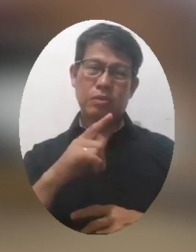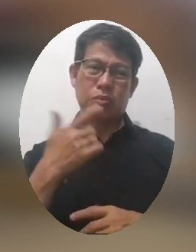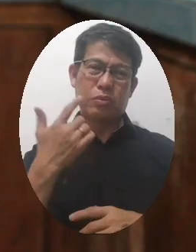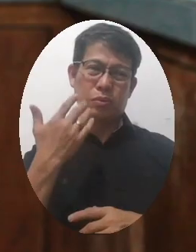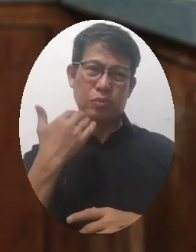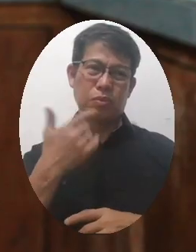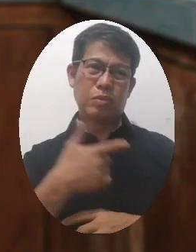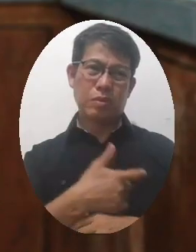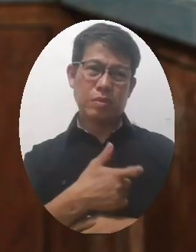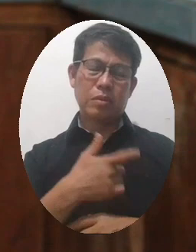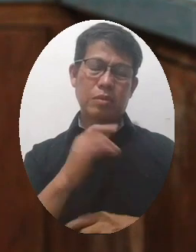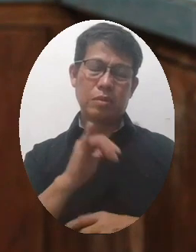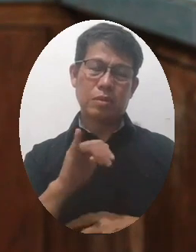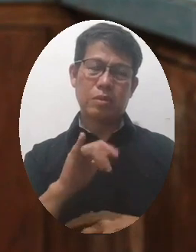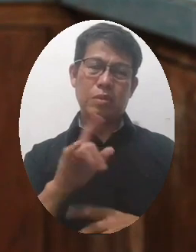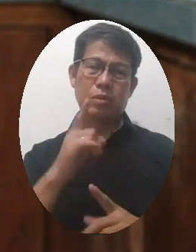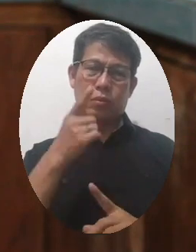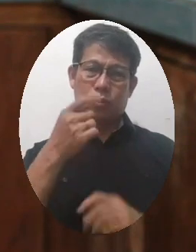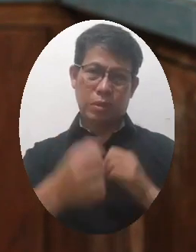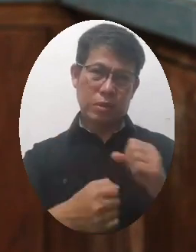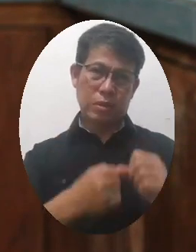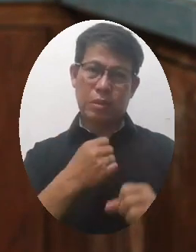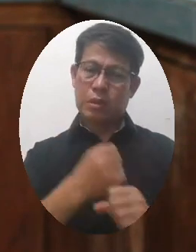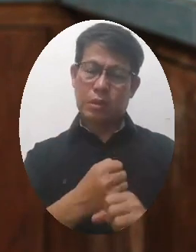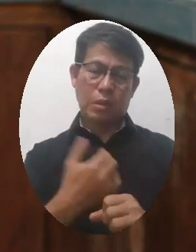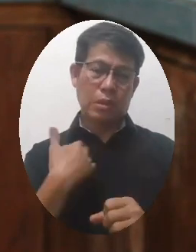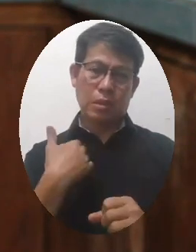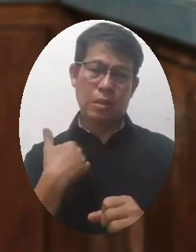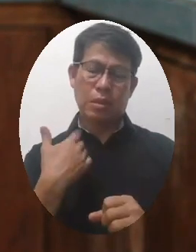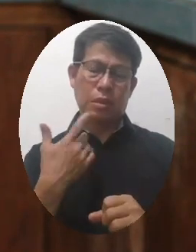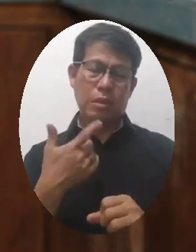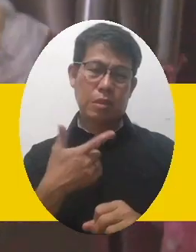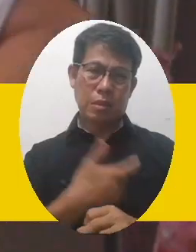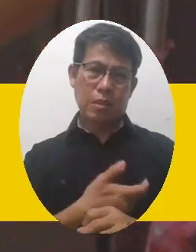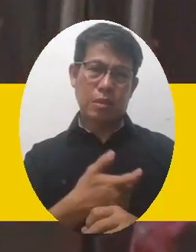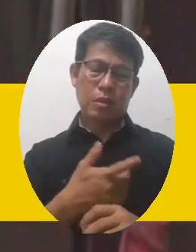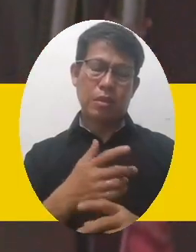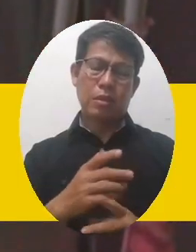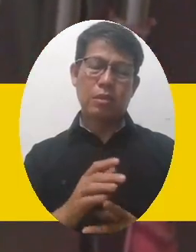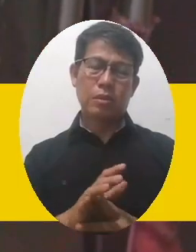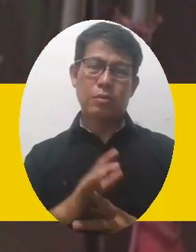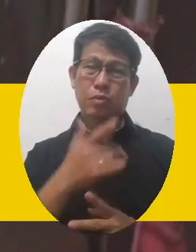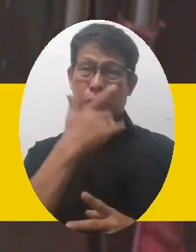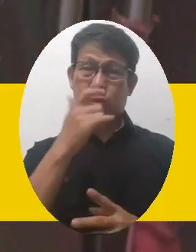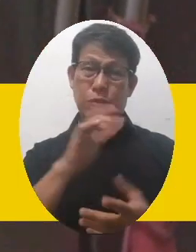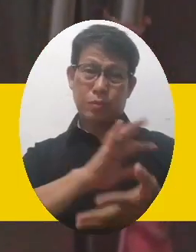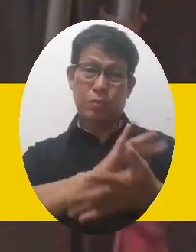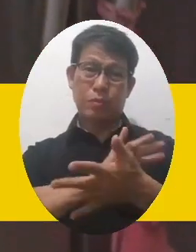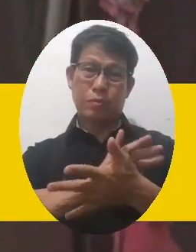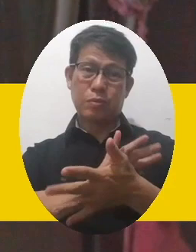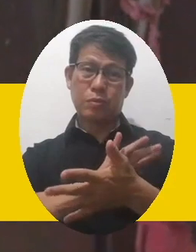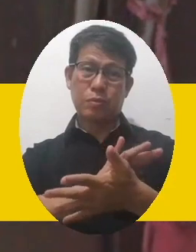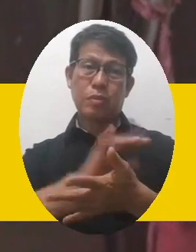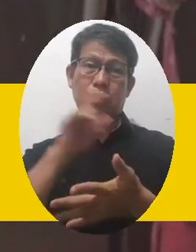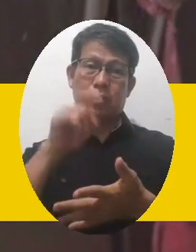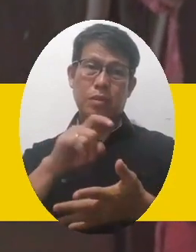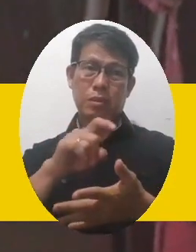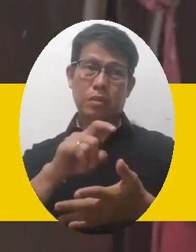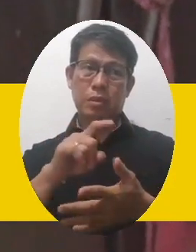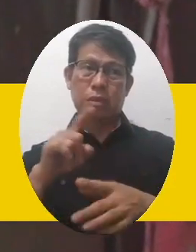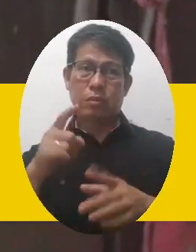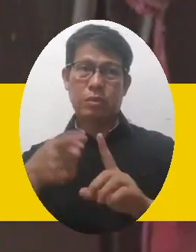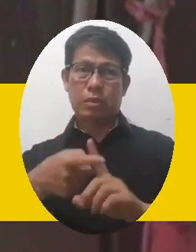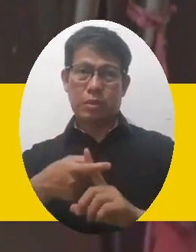nun. Hanggang nag-isang taon, hindi po siya nabigyan. Kasi sa pandemic na